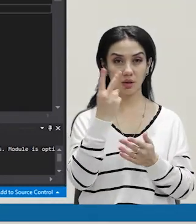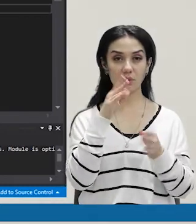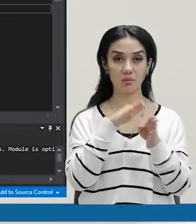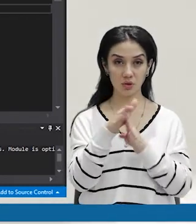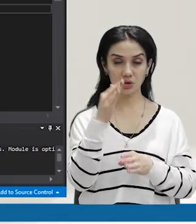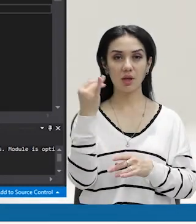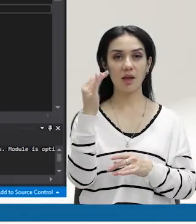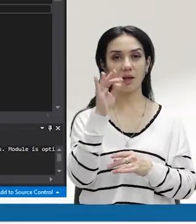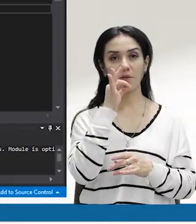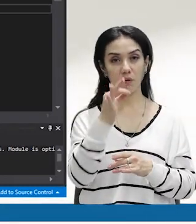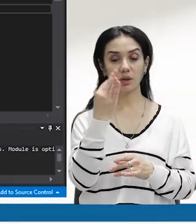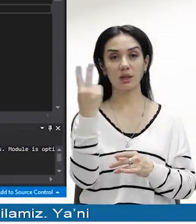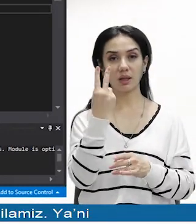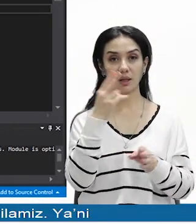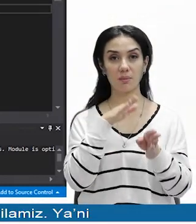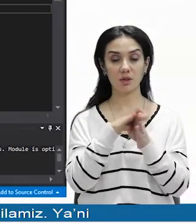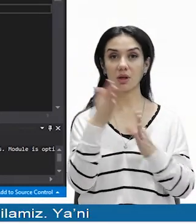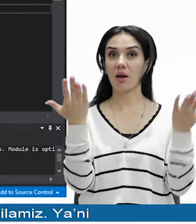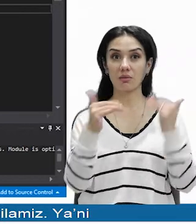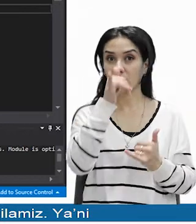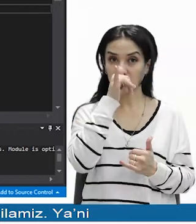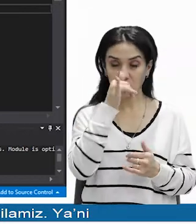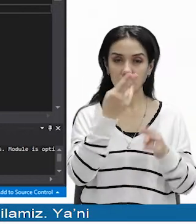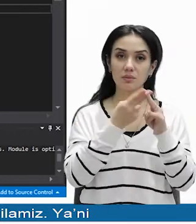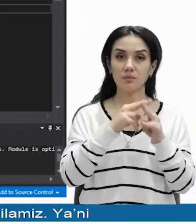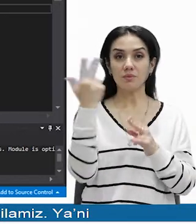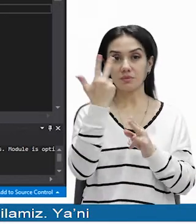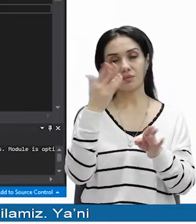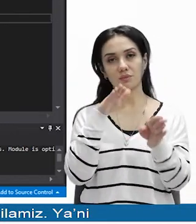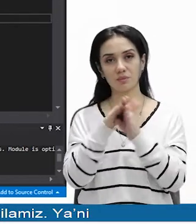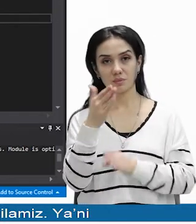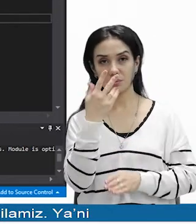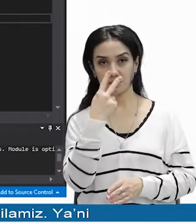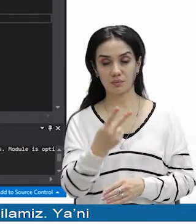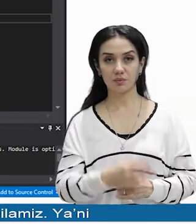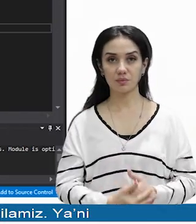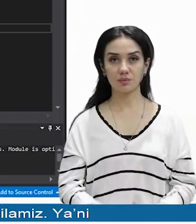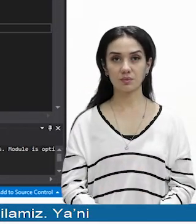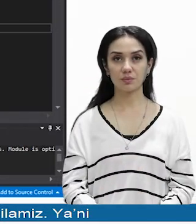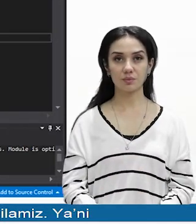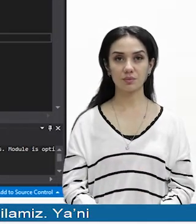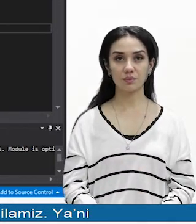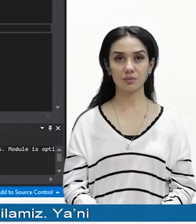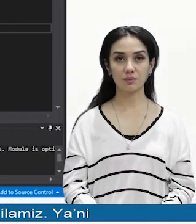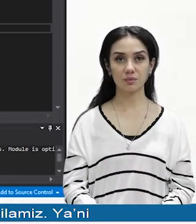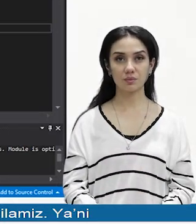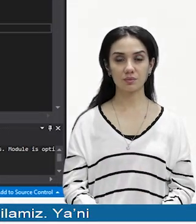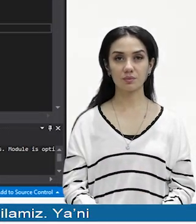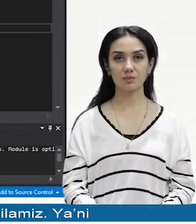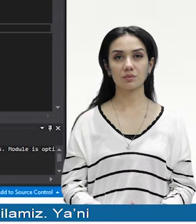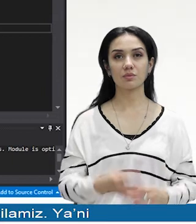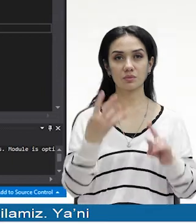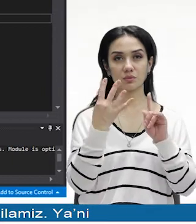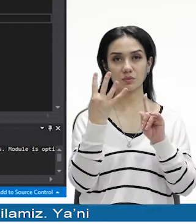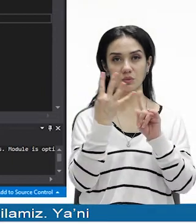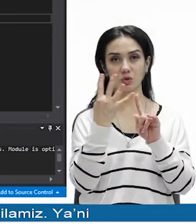bajar. Undan keyin bo'lmay qolsa bu ifoda 3 ni bajaradi. Ifoda 3 ni bajaradi. Tushunarligi. Kelinglar bu 4 va 3